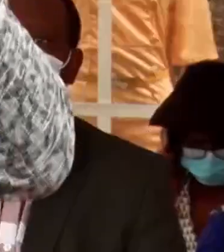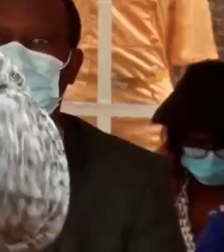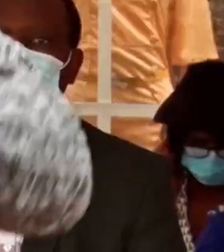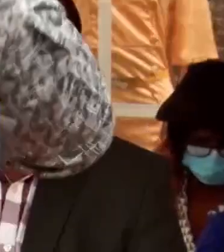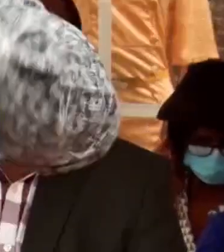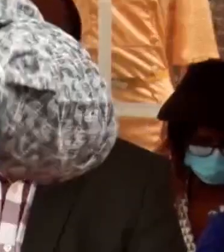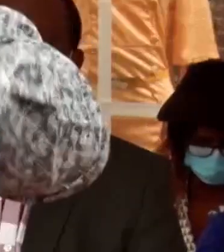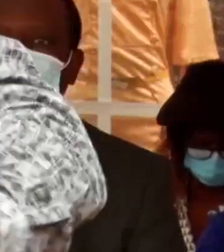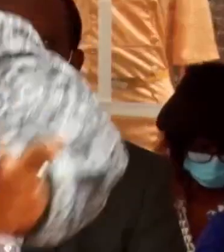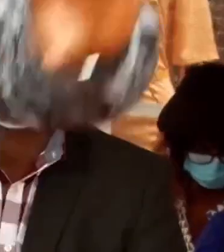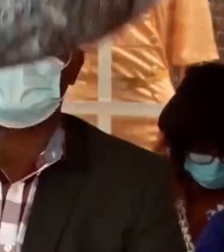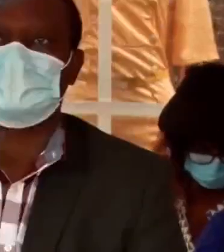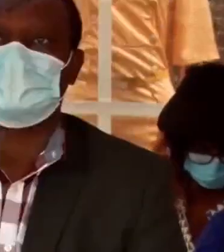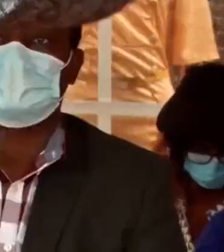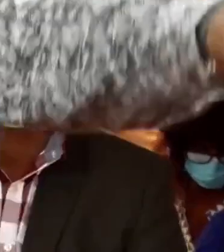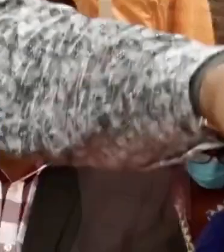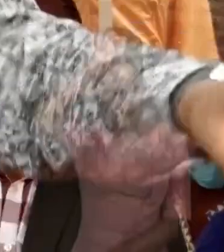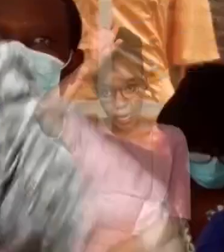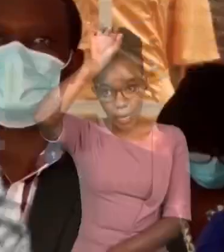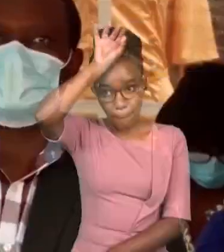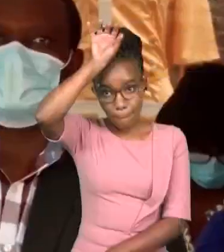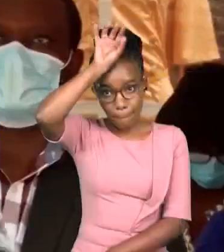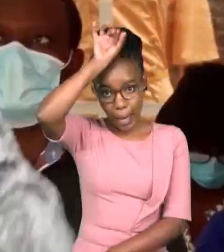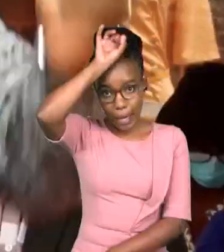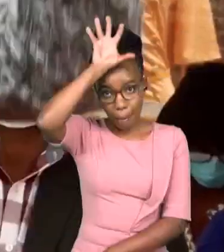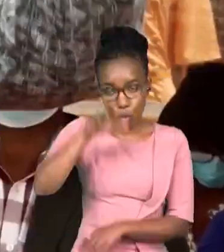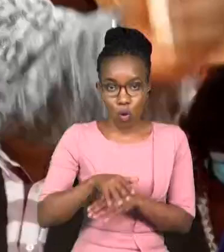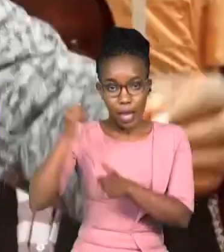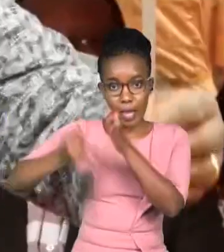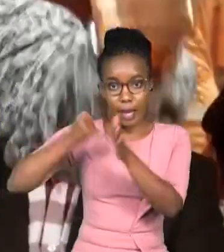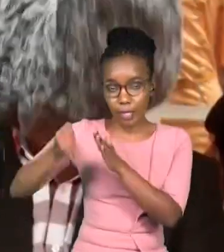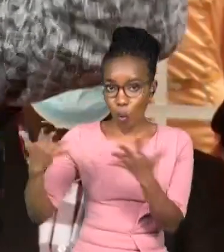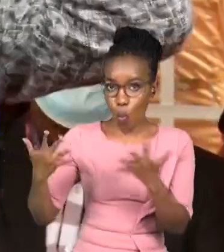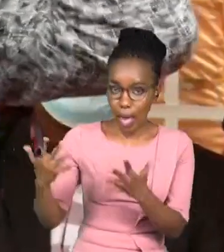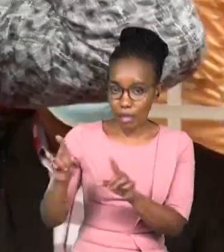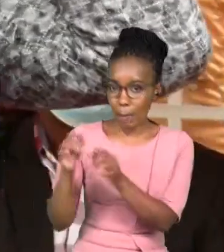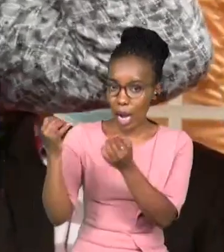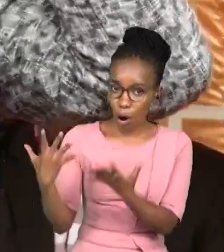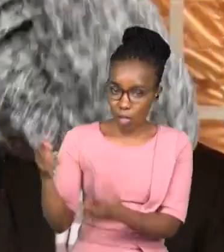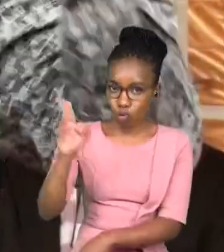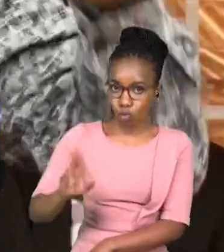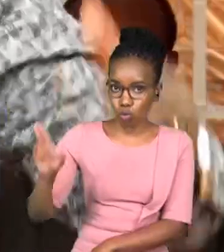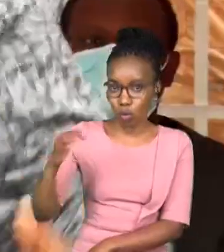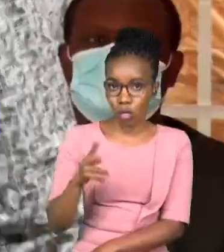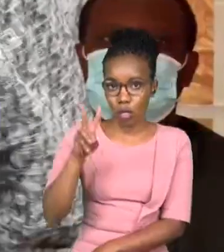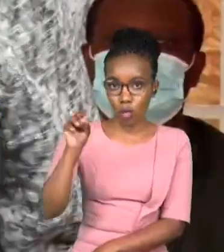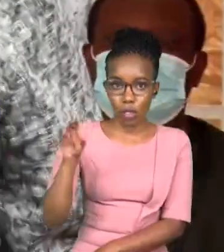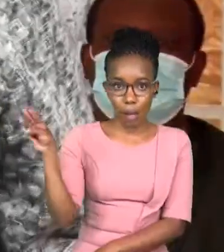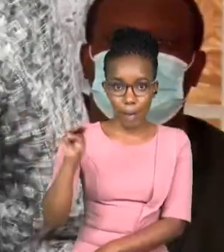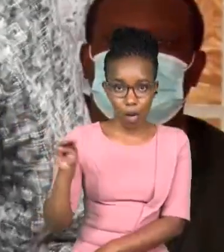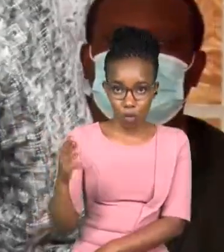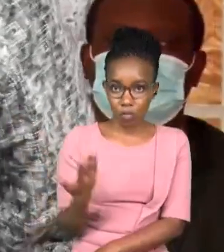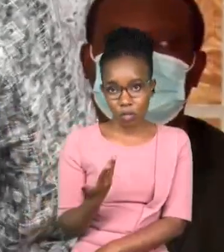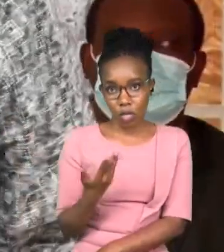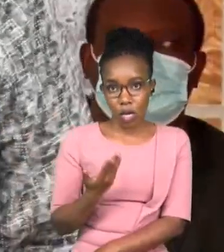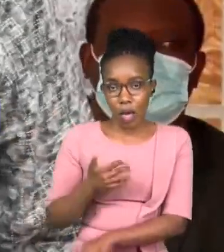The pineapple processing factory itakuwa wapi na itagharimu pesa ngapi? Tumeweka 20 million